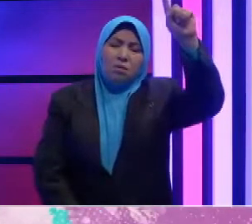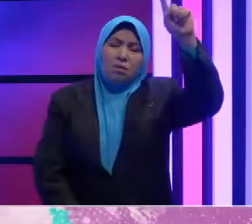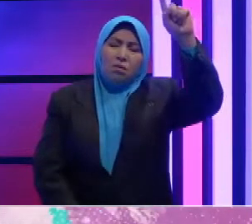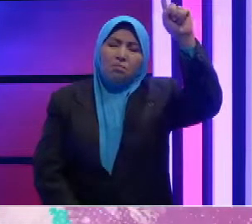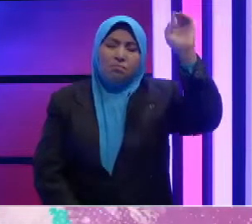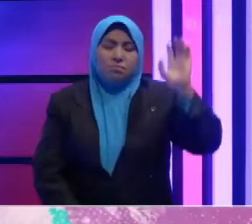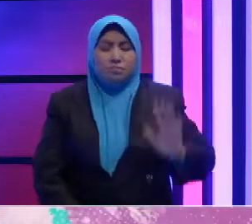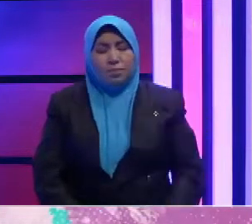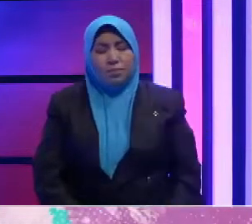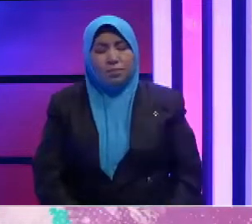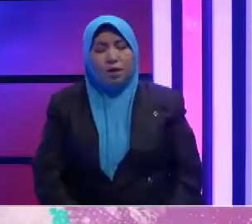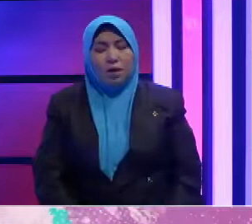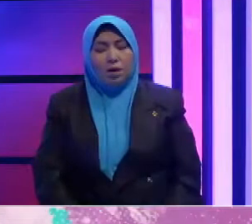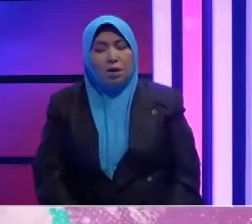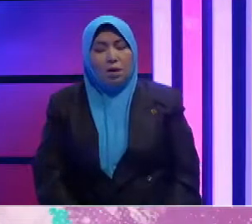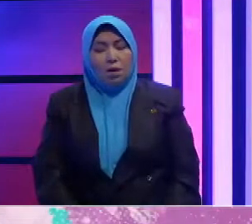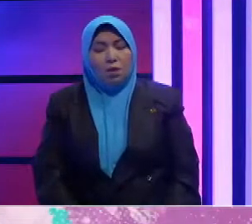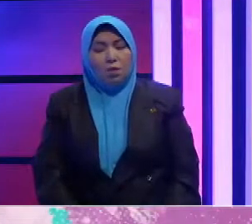يتقون.